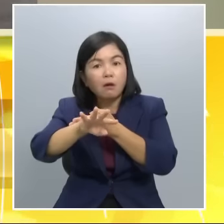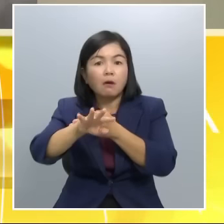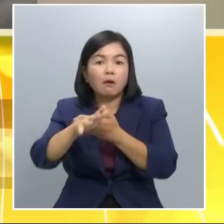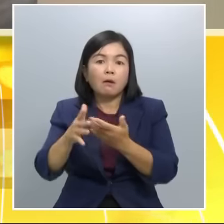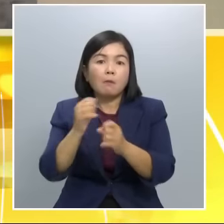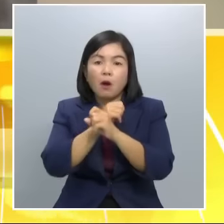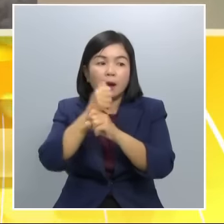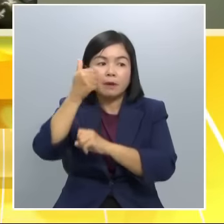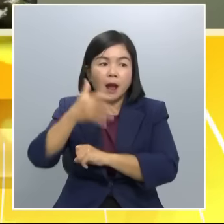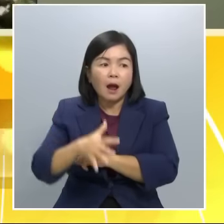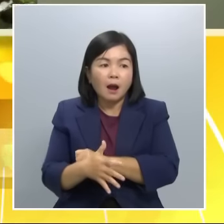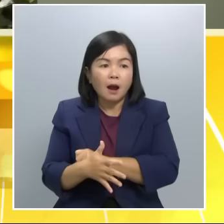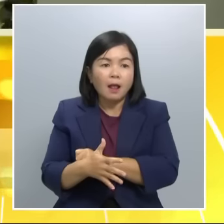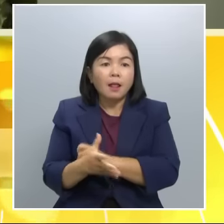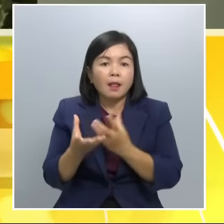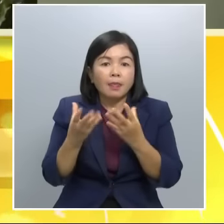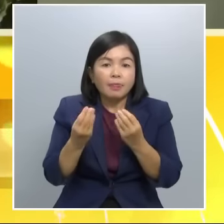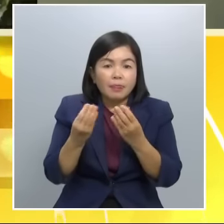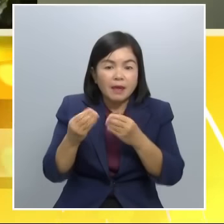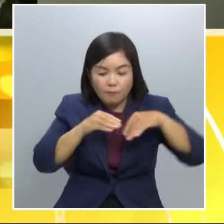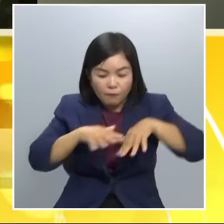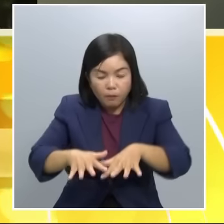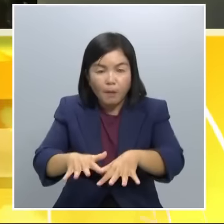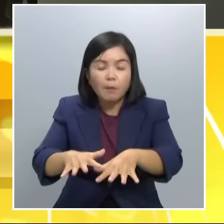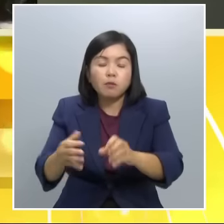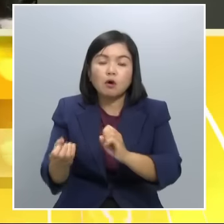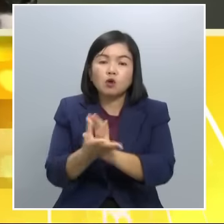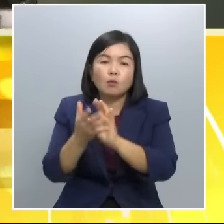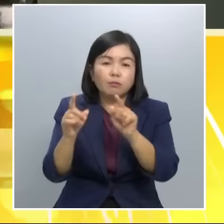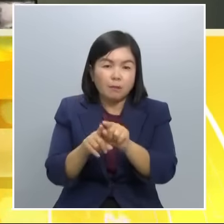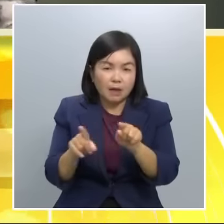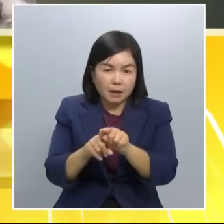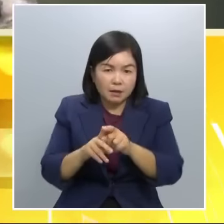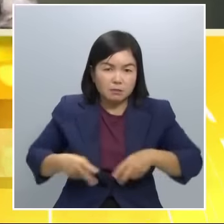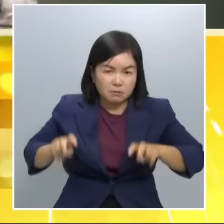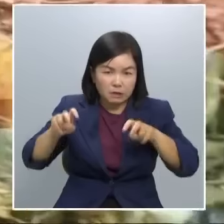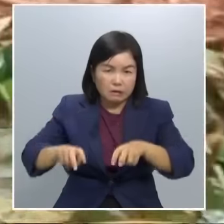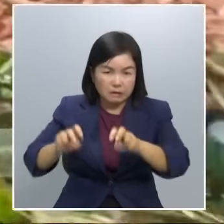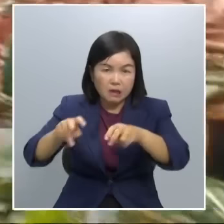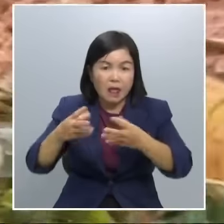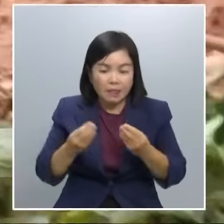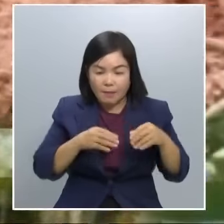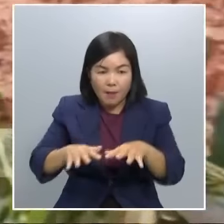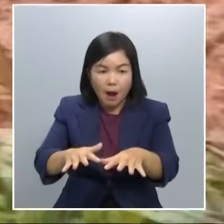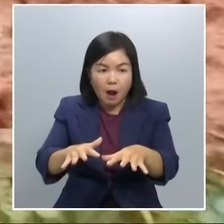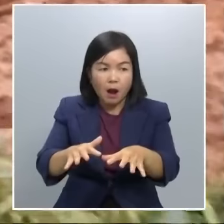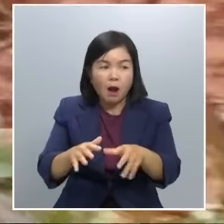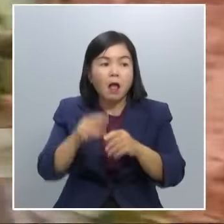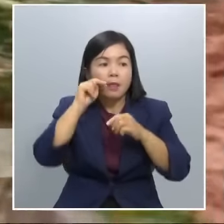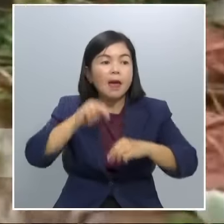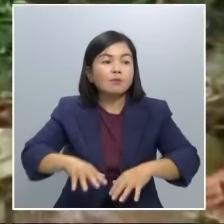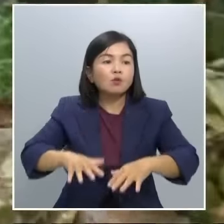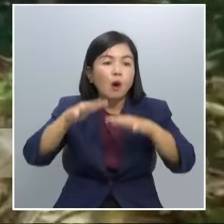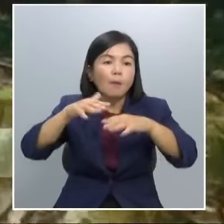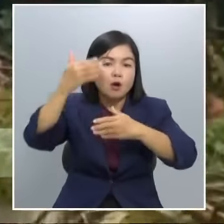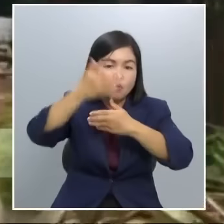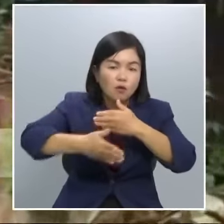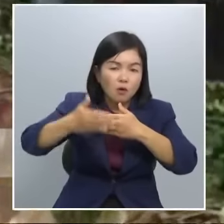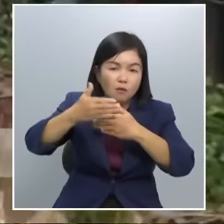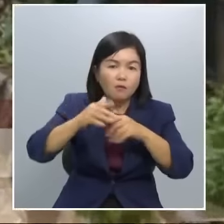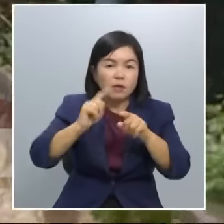นอกจากนี้ยังมีดินสไลด์ทางขึ้นลงดอยสุเทพหลายจุดท่านผู้ชมครับทะลักท่วมสถานีรถไฟฟ้าก